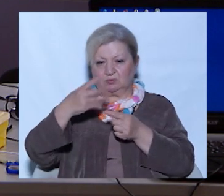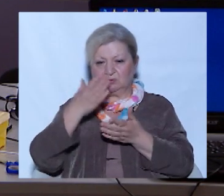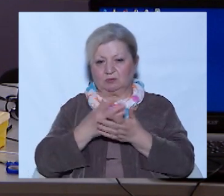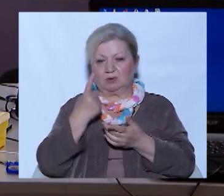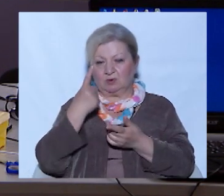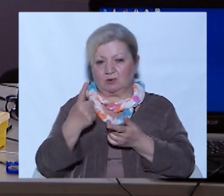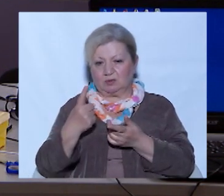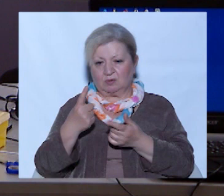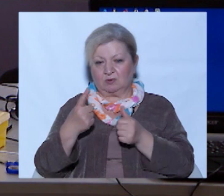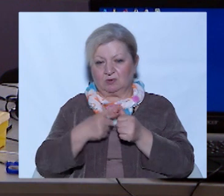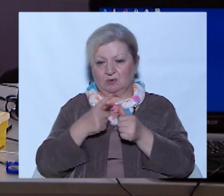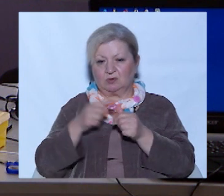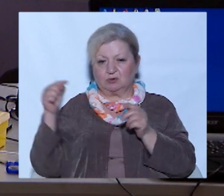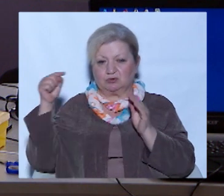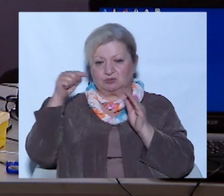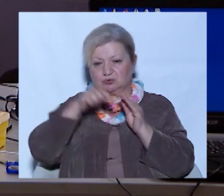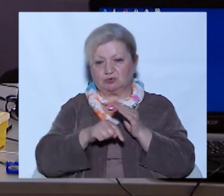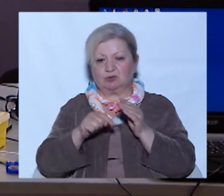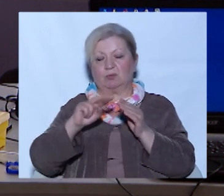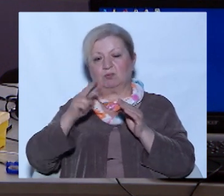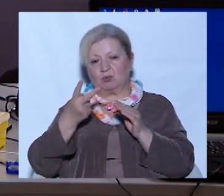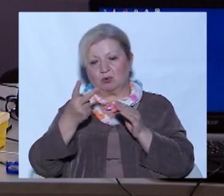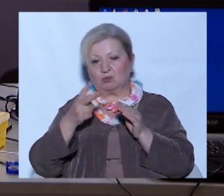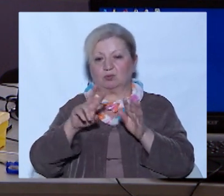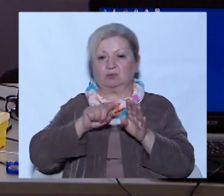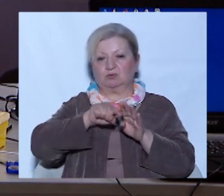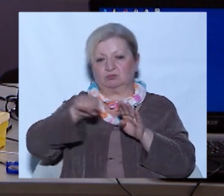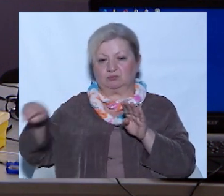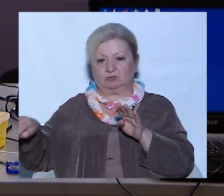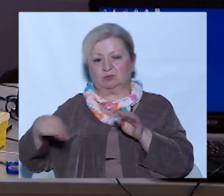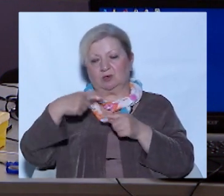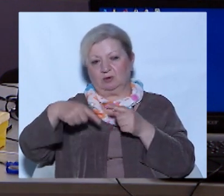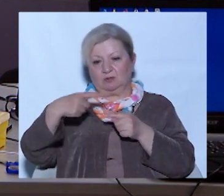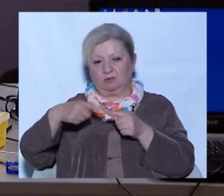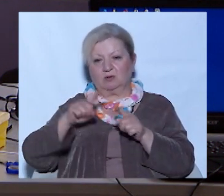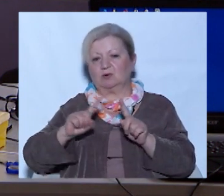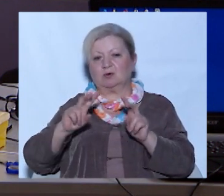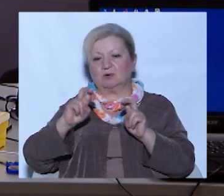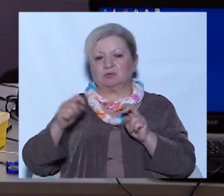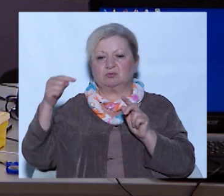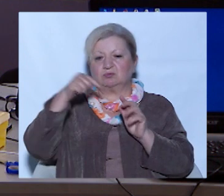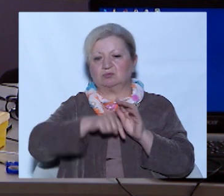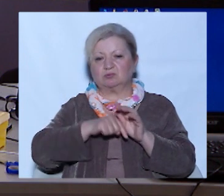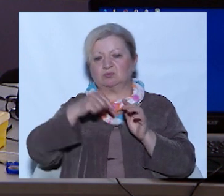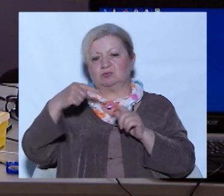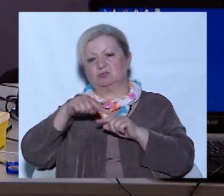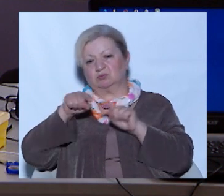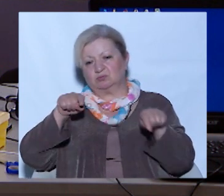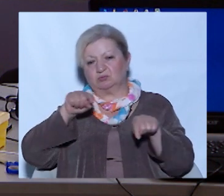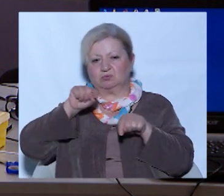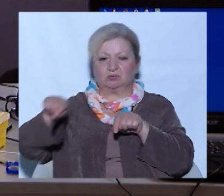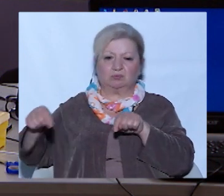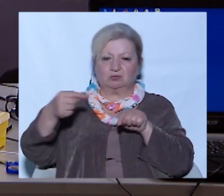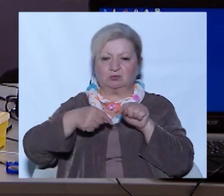ორი გრაგნილია, ერთს უწოდებენ შემომავალ და მეორეს გამომავალ ხვიას. რას ნიშნავს შემომავალი